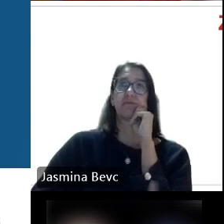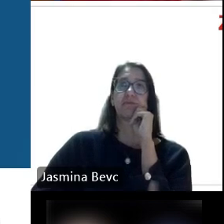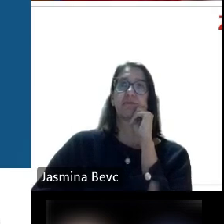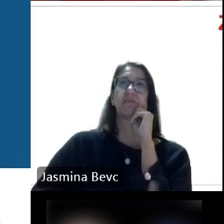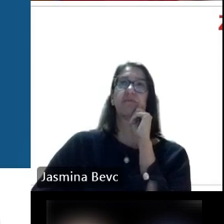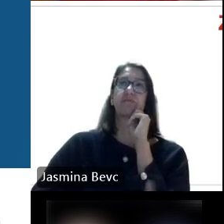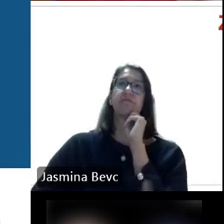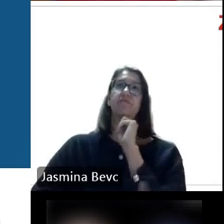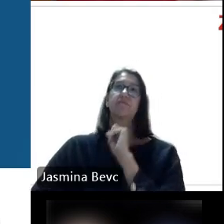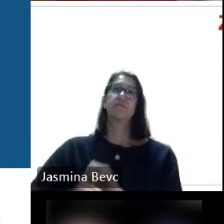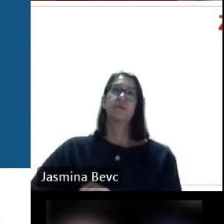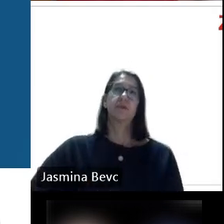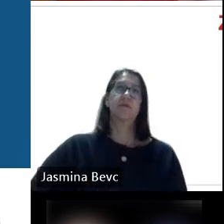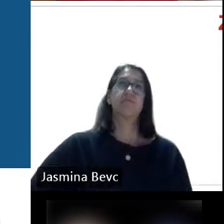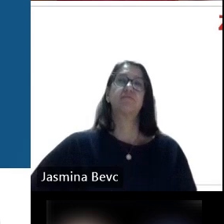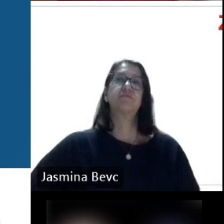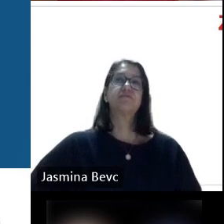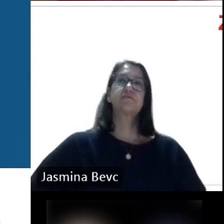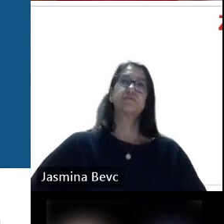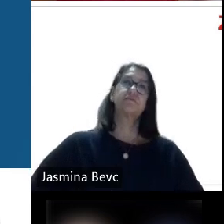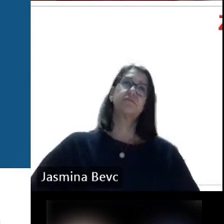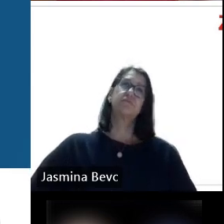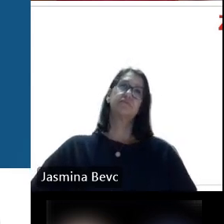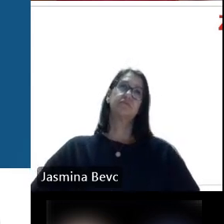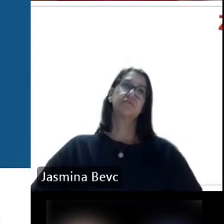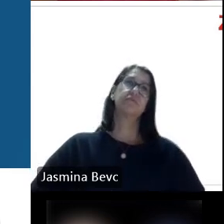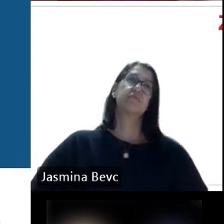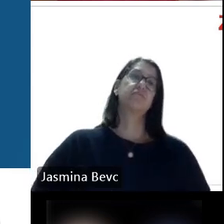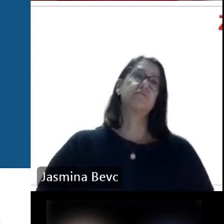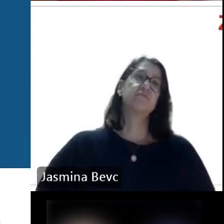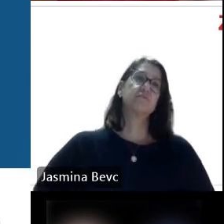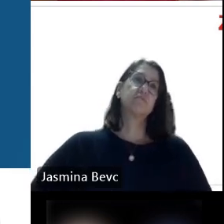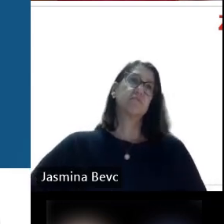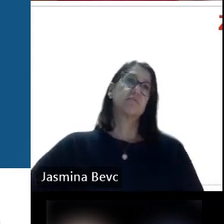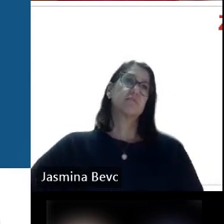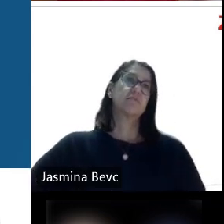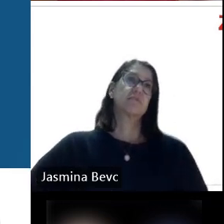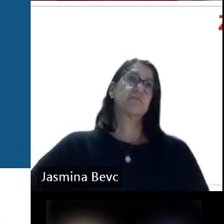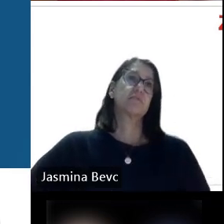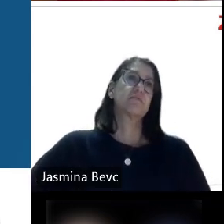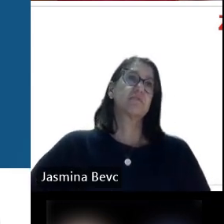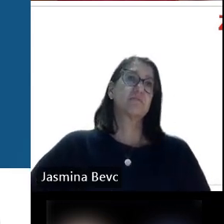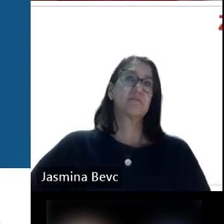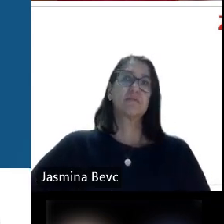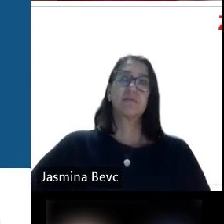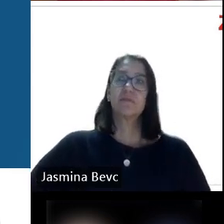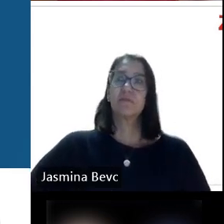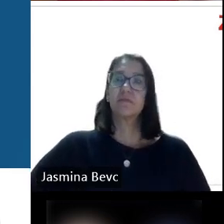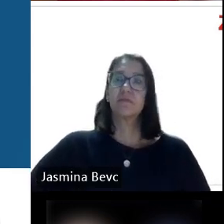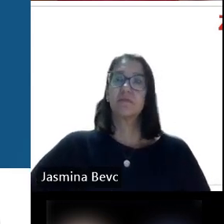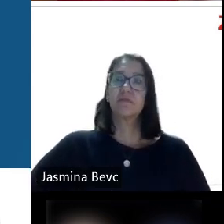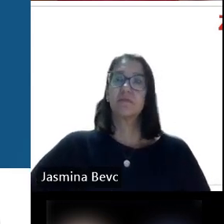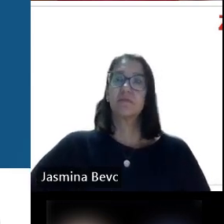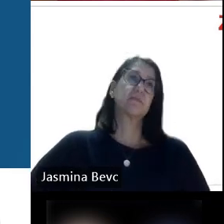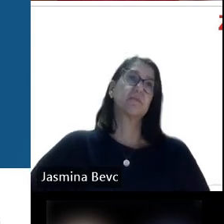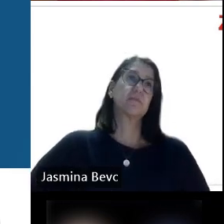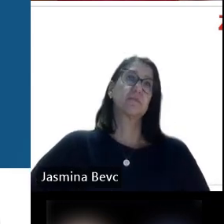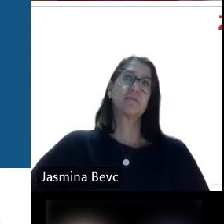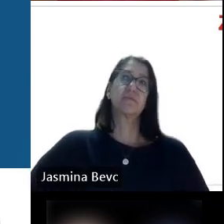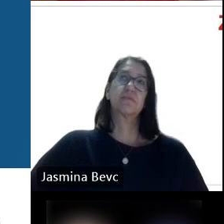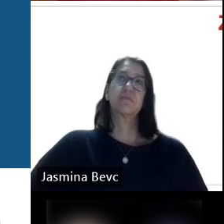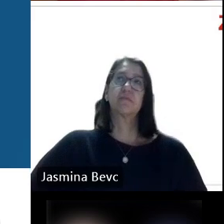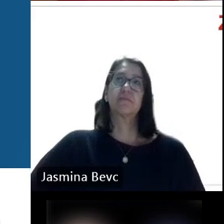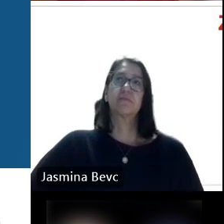delala. Nekako rečemo, da mora toplotna črpalka imeti moč, ki je enaka